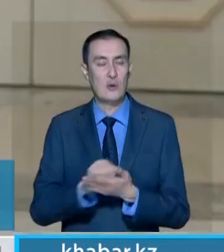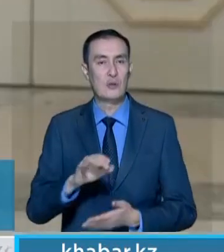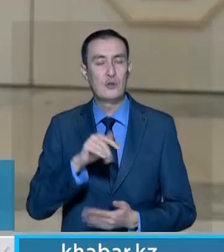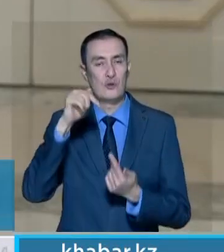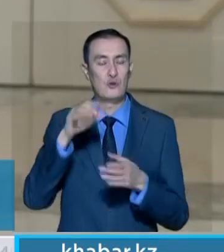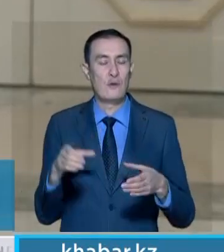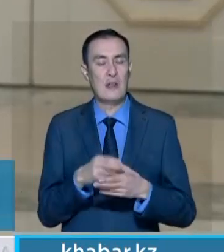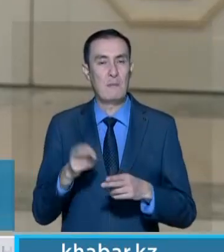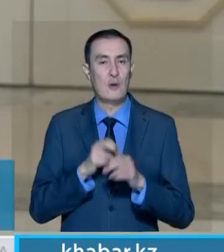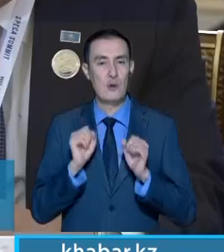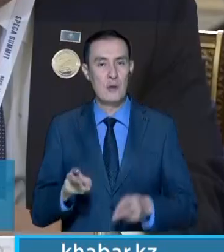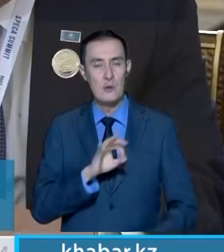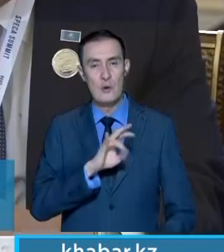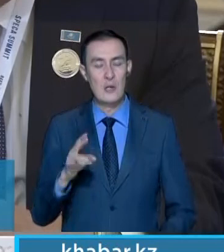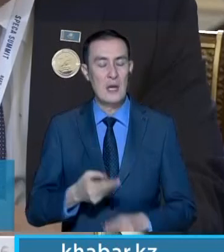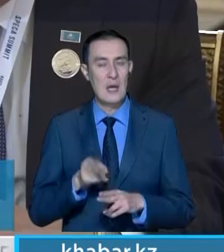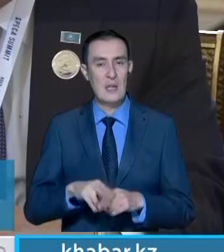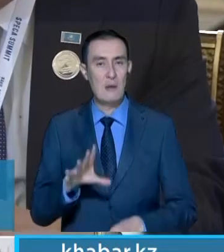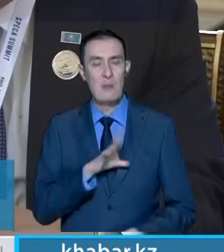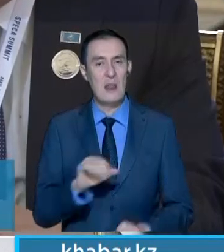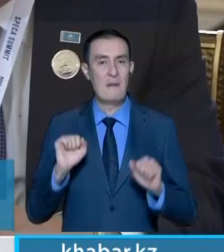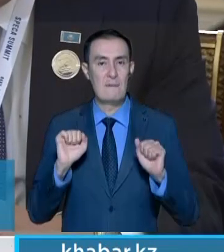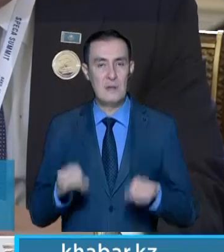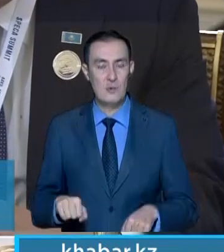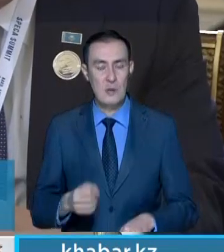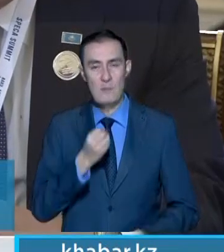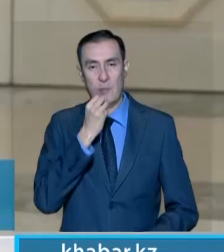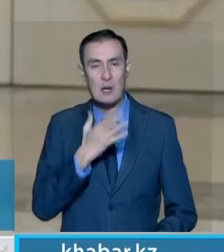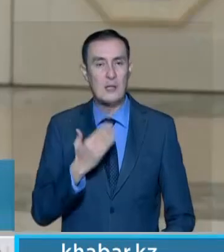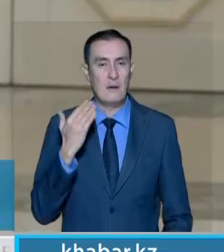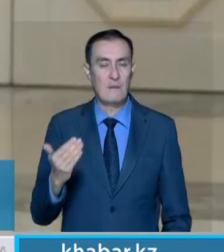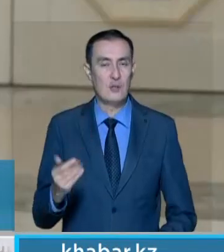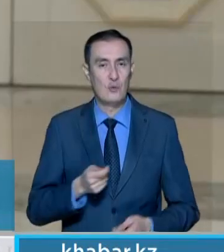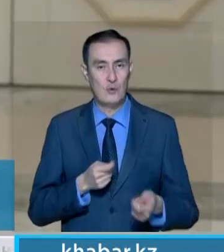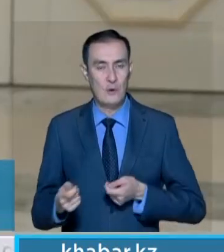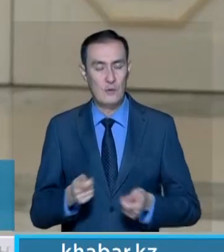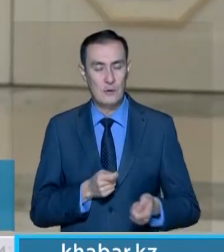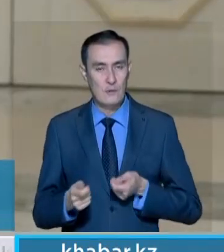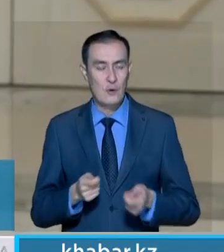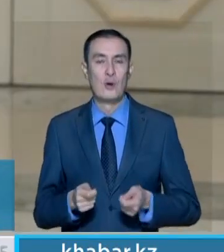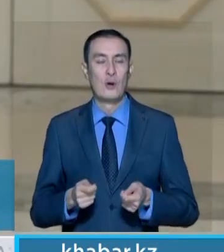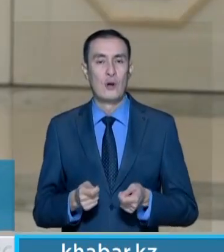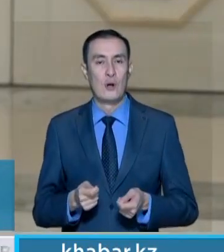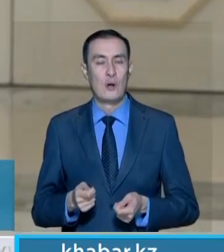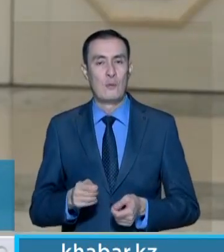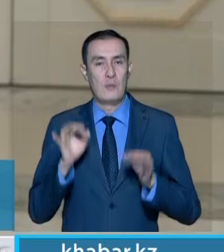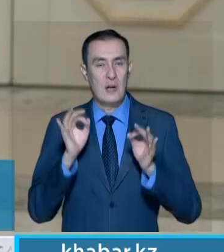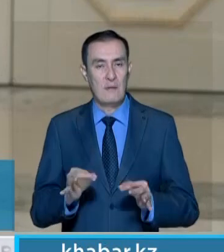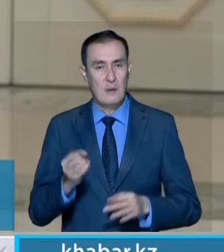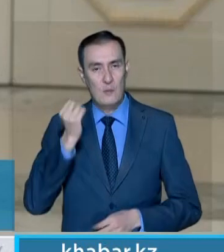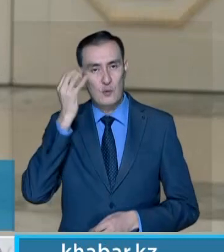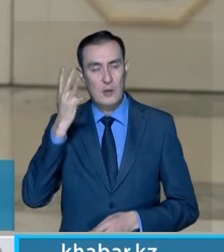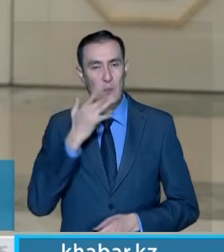Совета Безопасности ООН. Это стало возможным благодаря вашему сильному руководству, дальновидной и мудрой